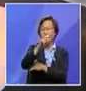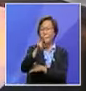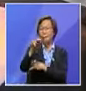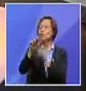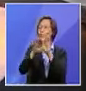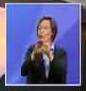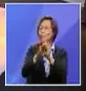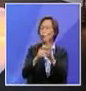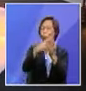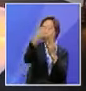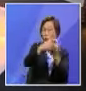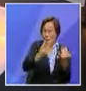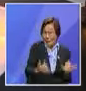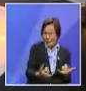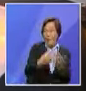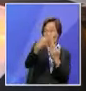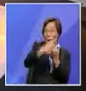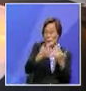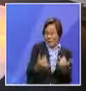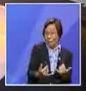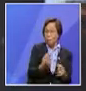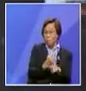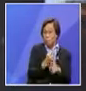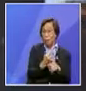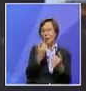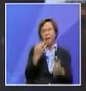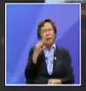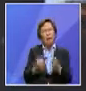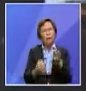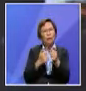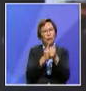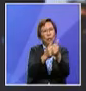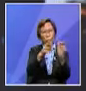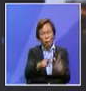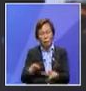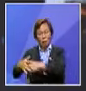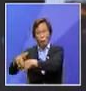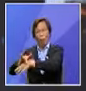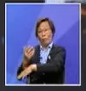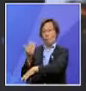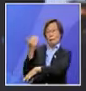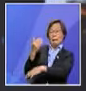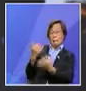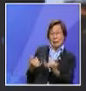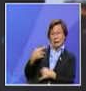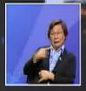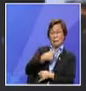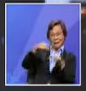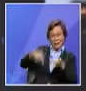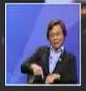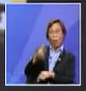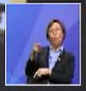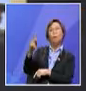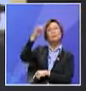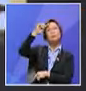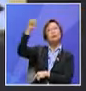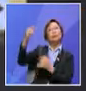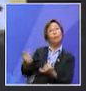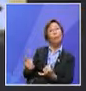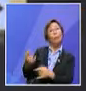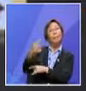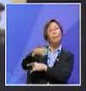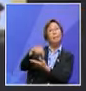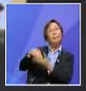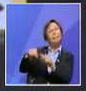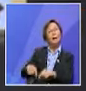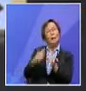misalnya program hari ini, sebenarnya kalau ikut perancangan awal, kita hari ini di Kuala Terengganu.